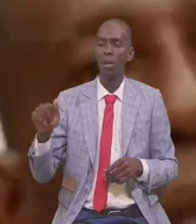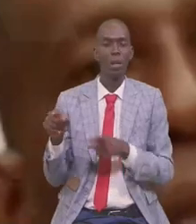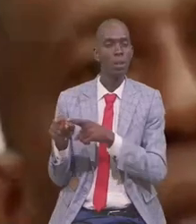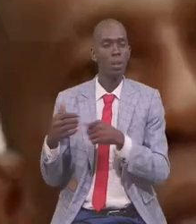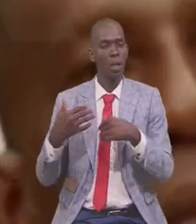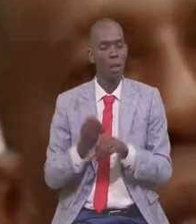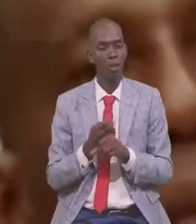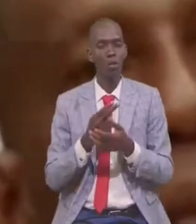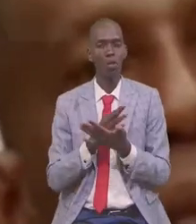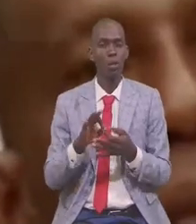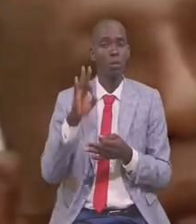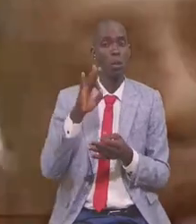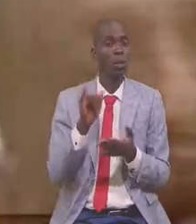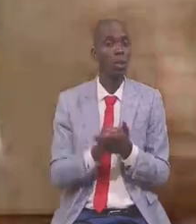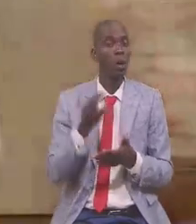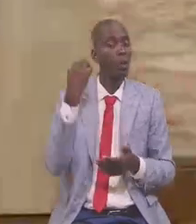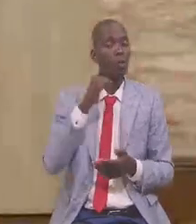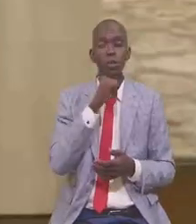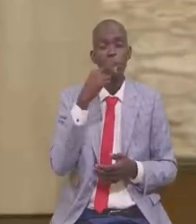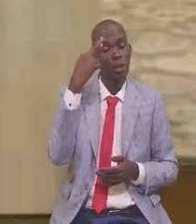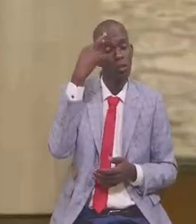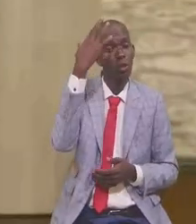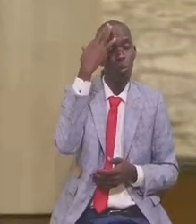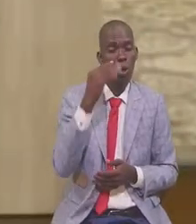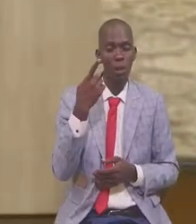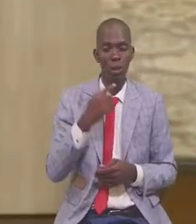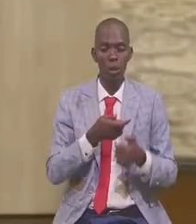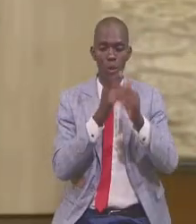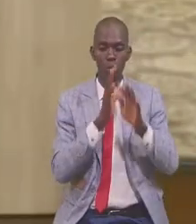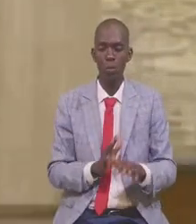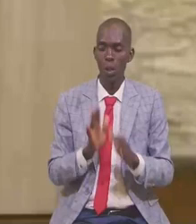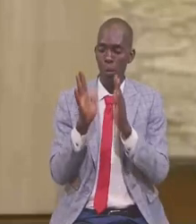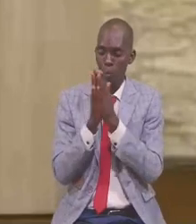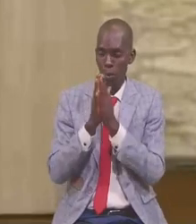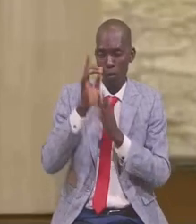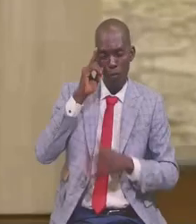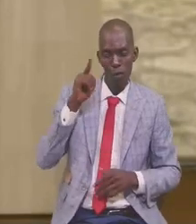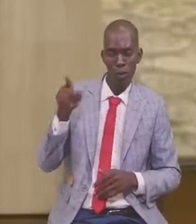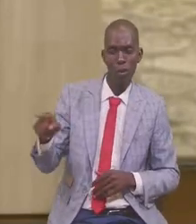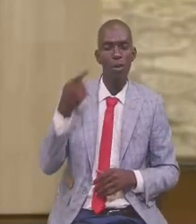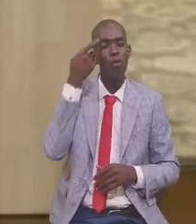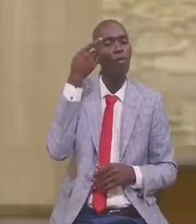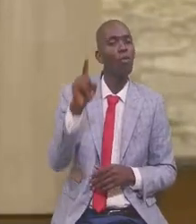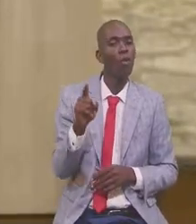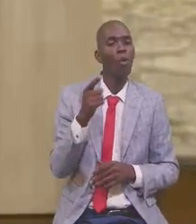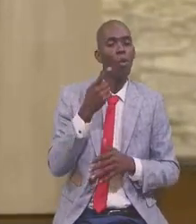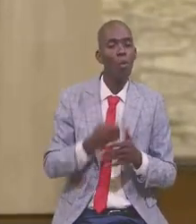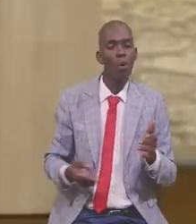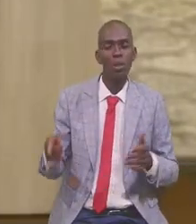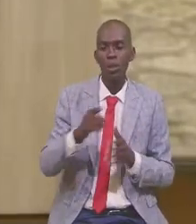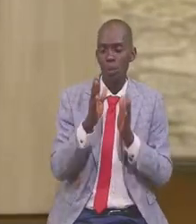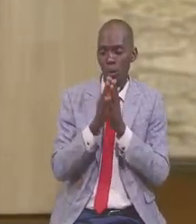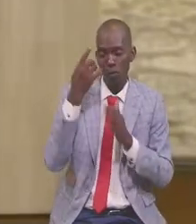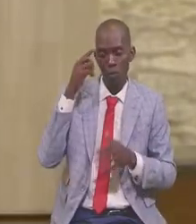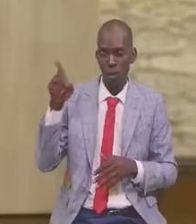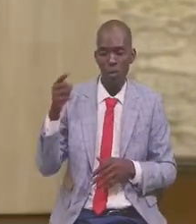apôtres ont donné comme onction ou leur imposé les mains ou établi à faire. Ce qu'on a choisi était passé